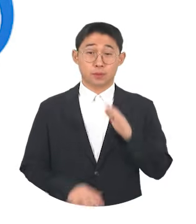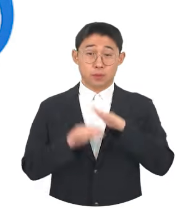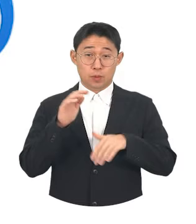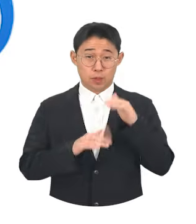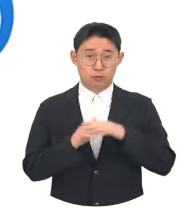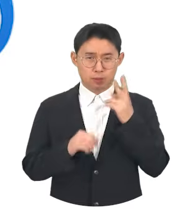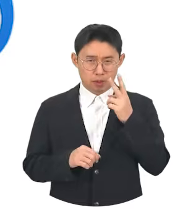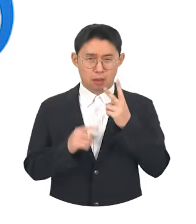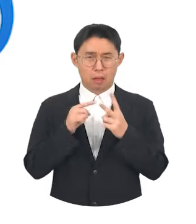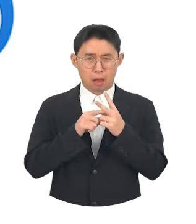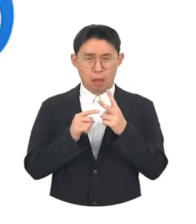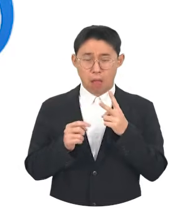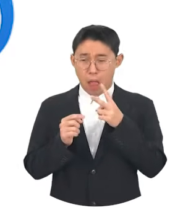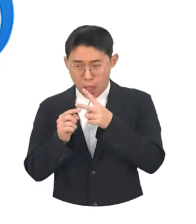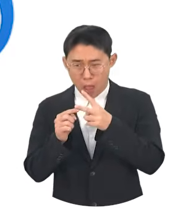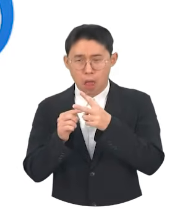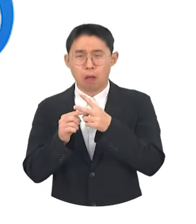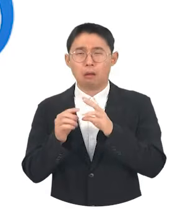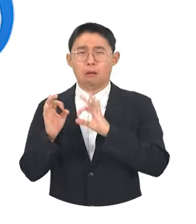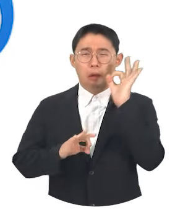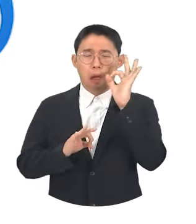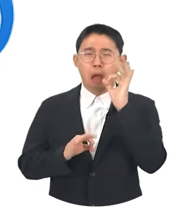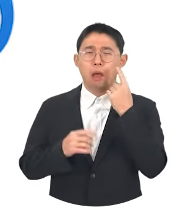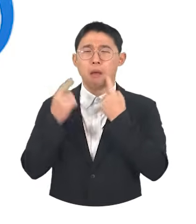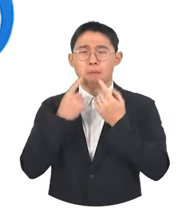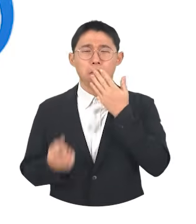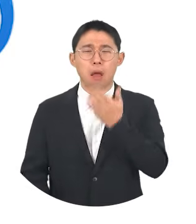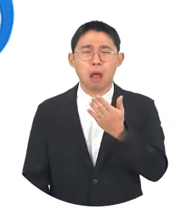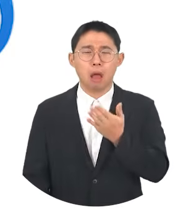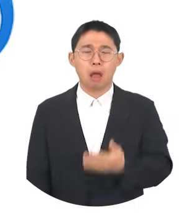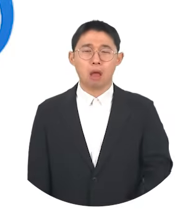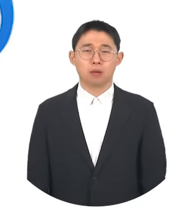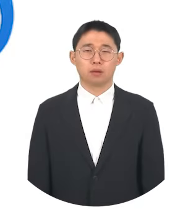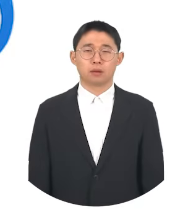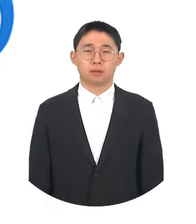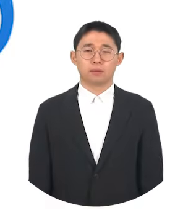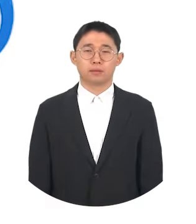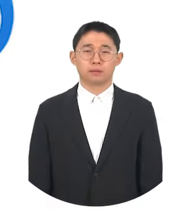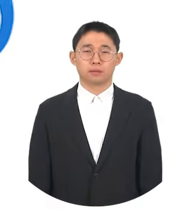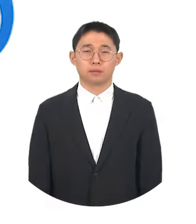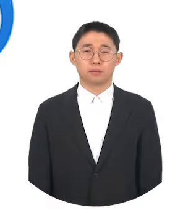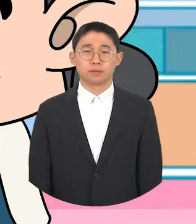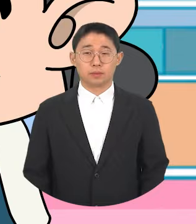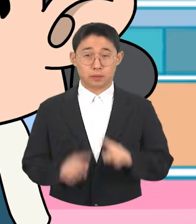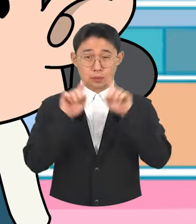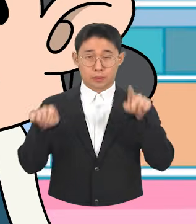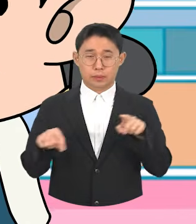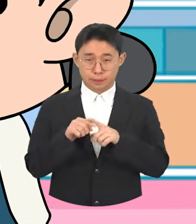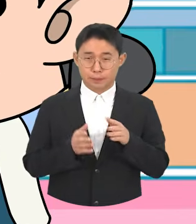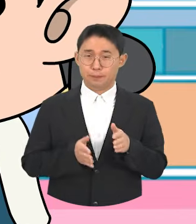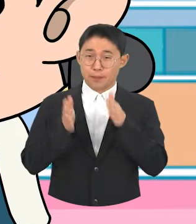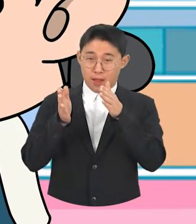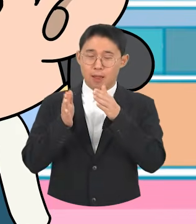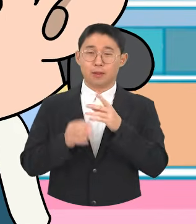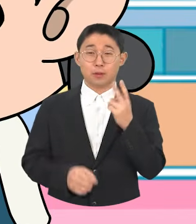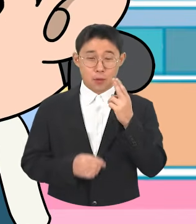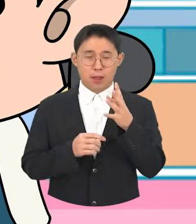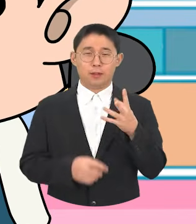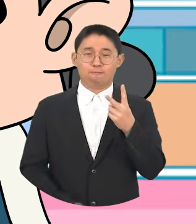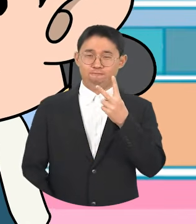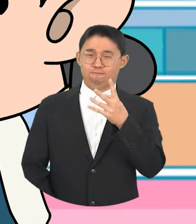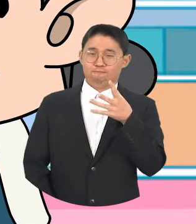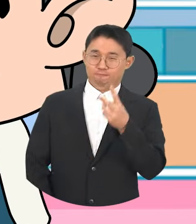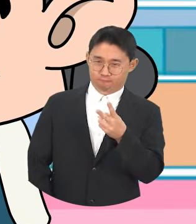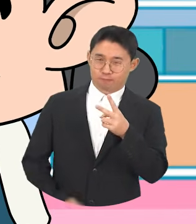방향에 손가락을 두면 가위날에 손가락이 닿아 다칠 수 있기 때문이에요. 종이를 자르는 방향